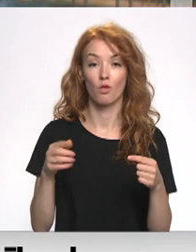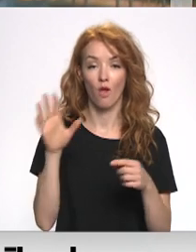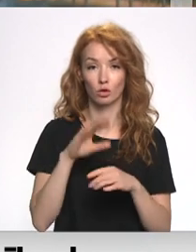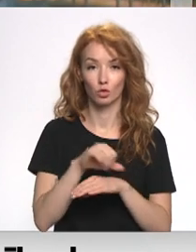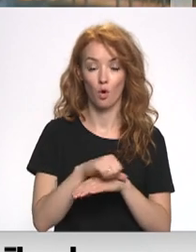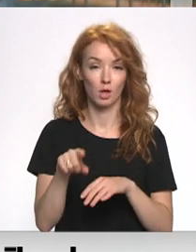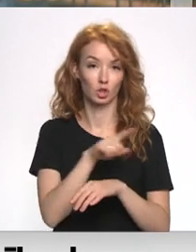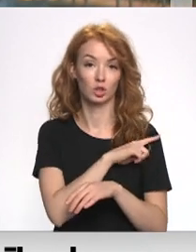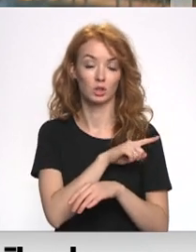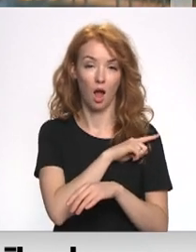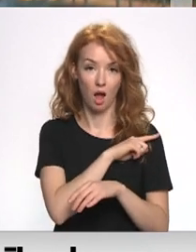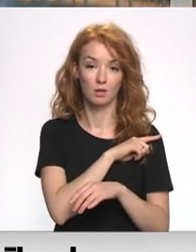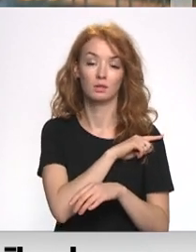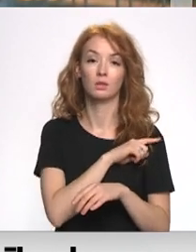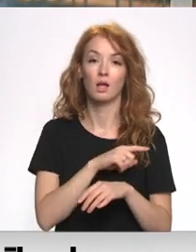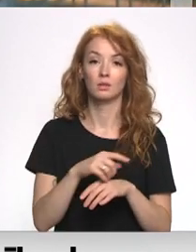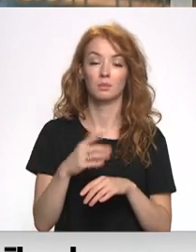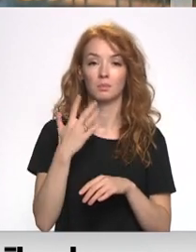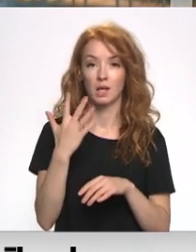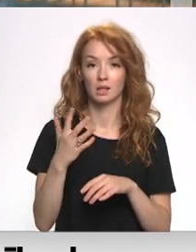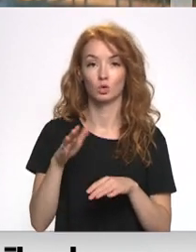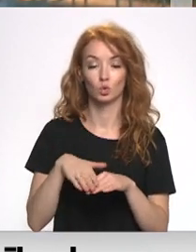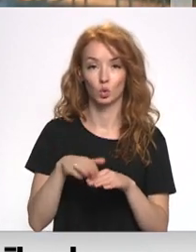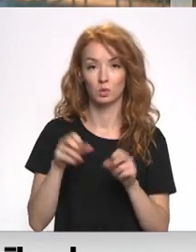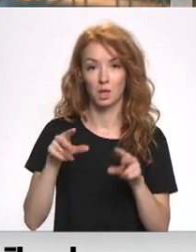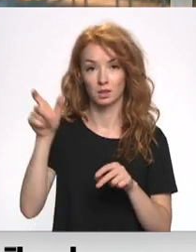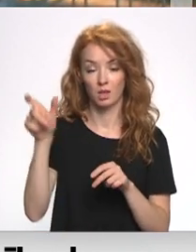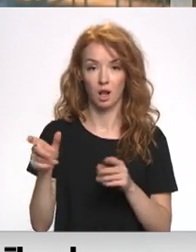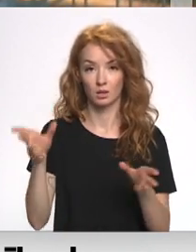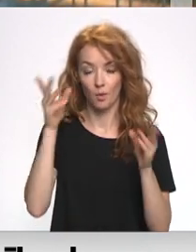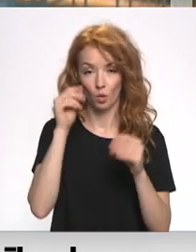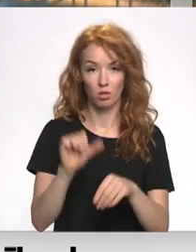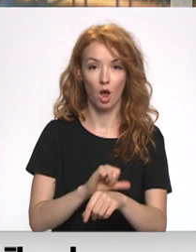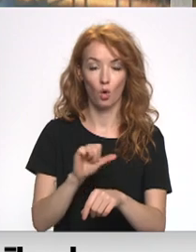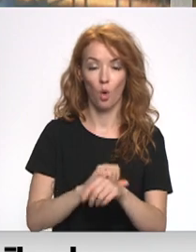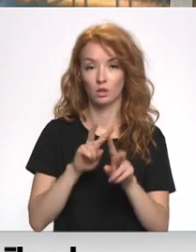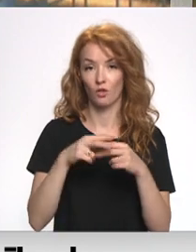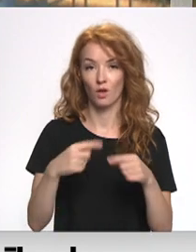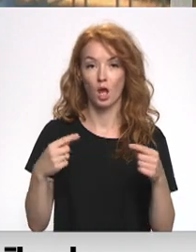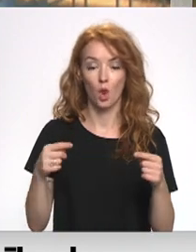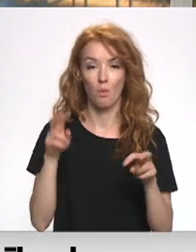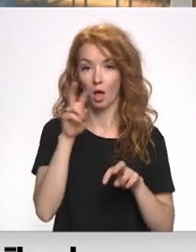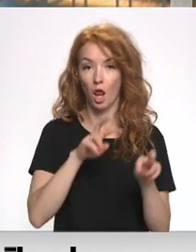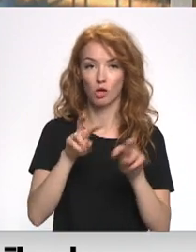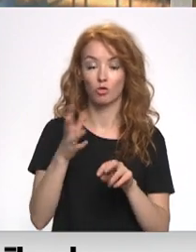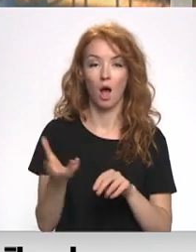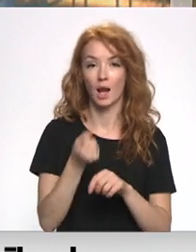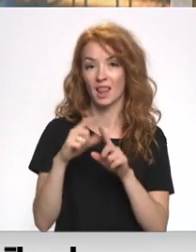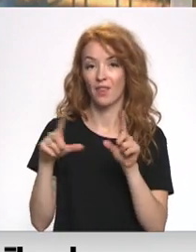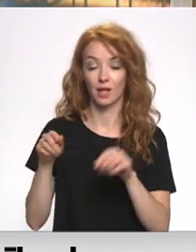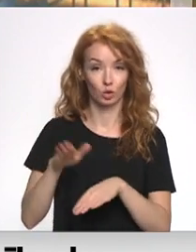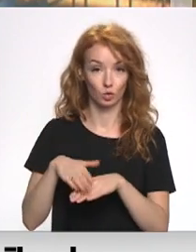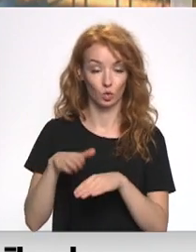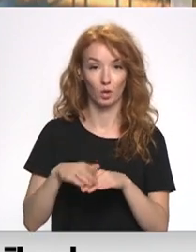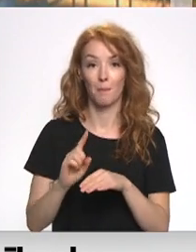koledžā 5 kinologi no Centrālāzijas valstīm startautiskā projektā apgūst narkotisko vielu meklēšanu ar dienesta suni.